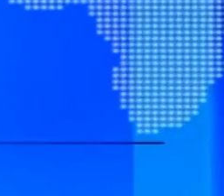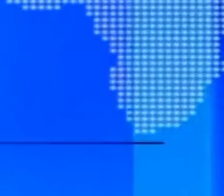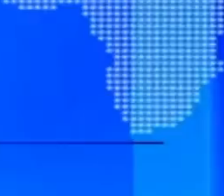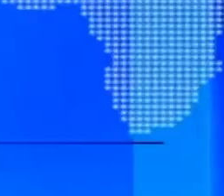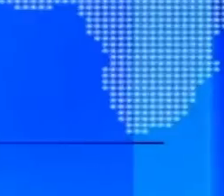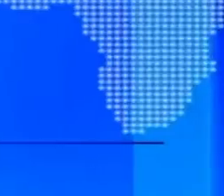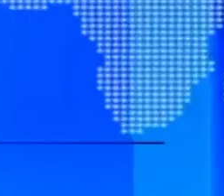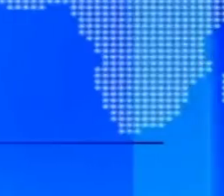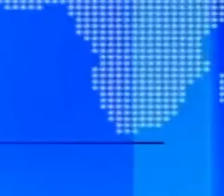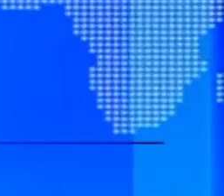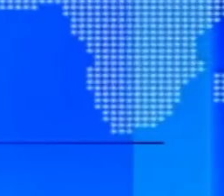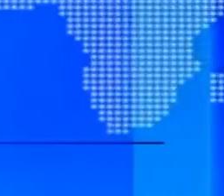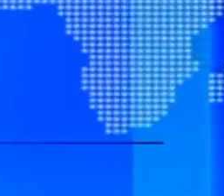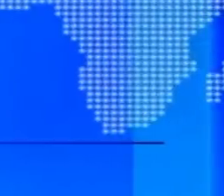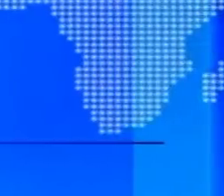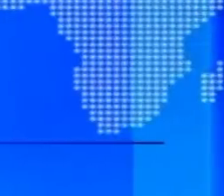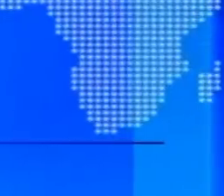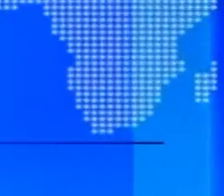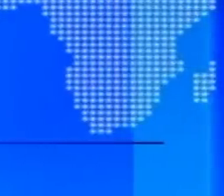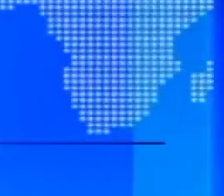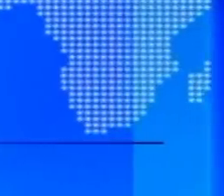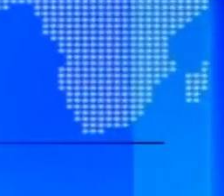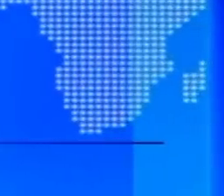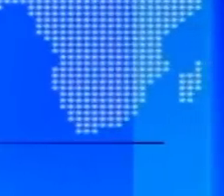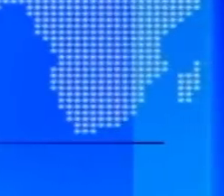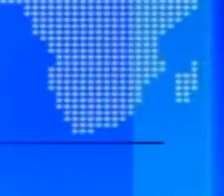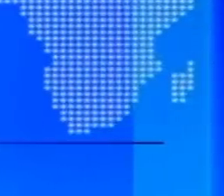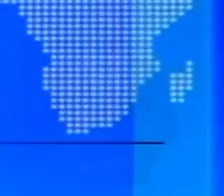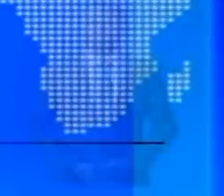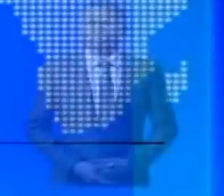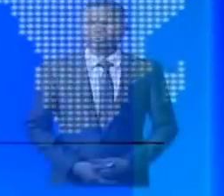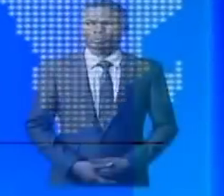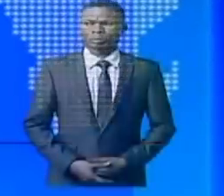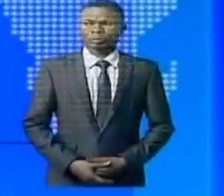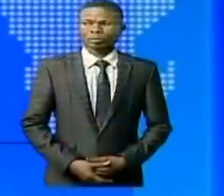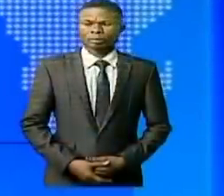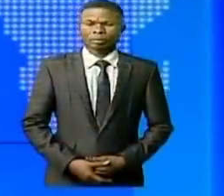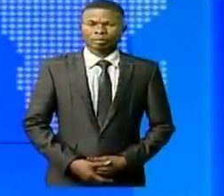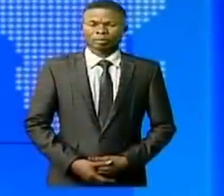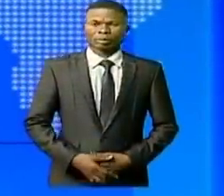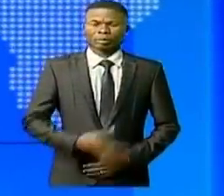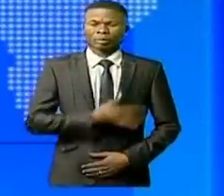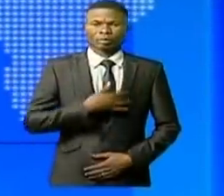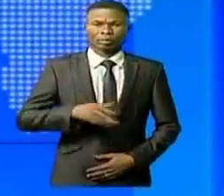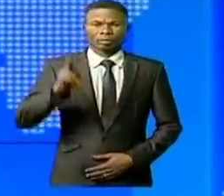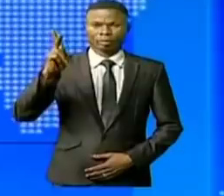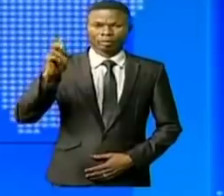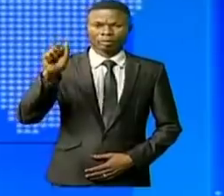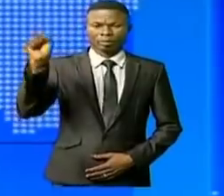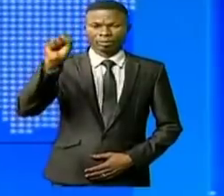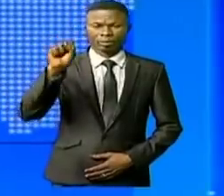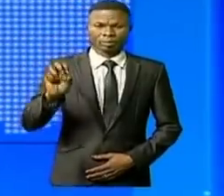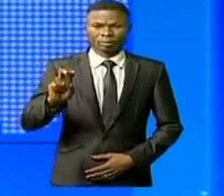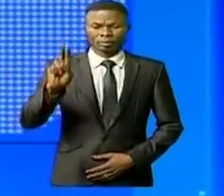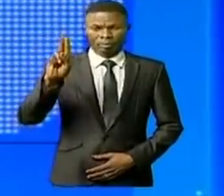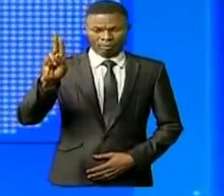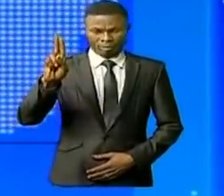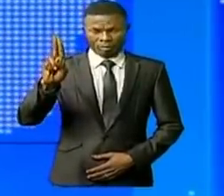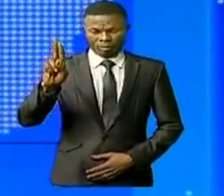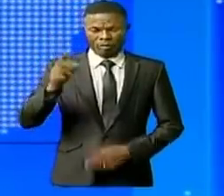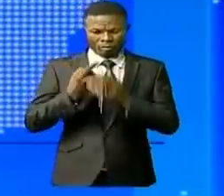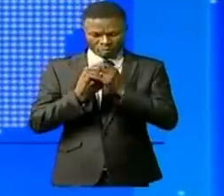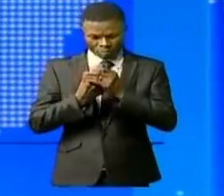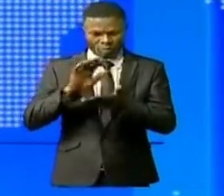contre cette maladie pulmonaire. Dans les infrastructures, le mont Kasu à Matadi rêvait déjà de sa plus